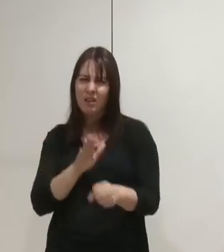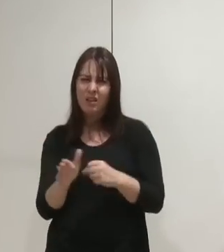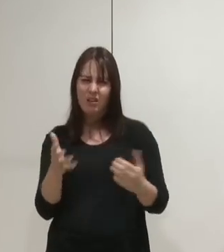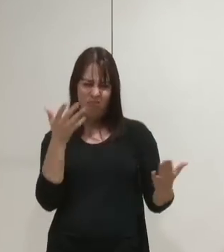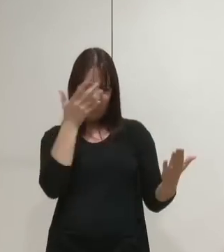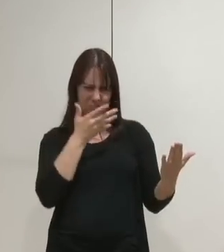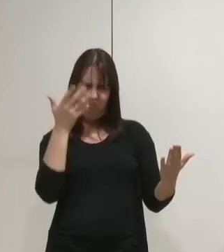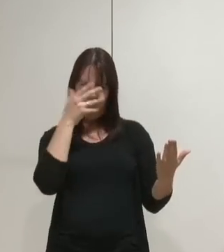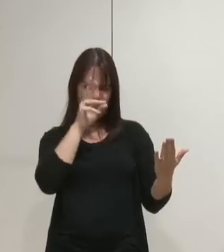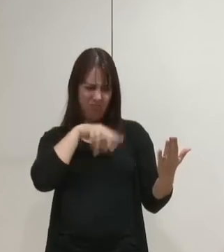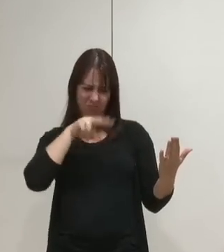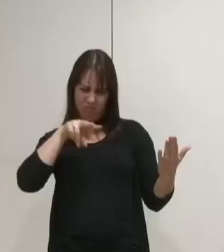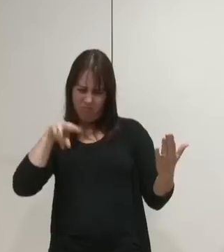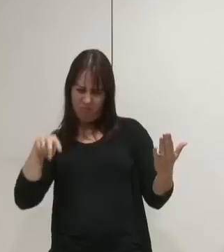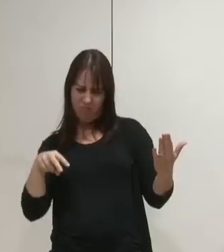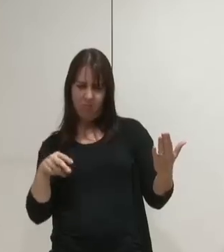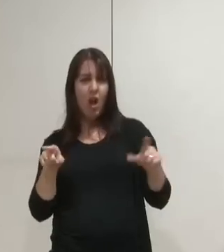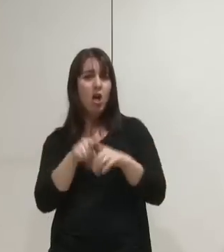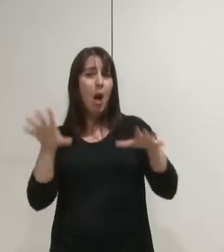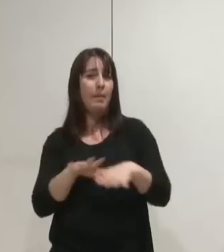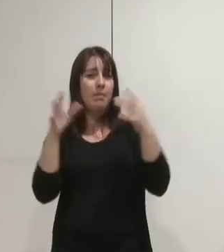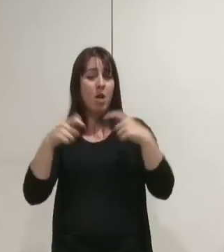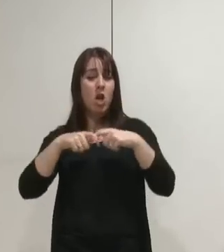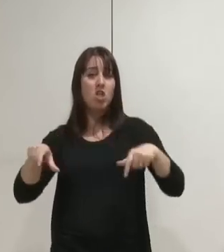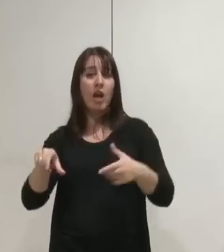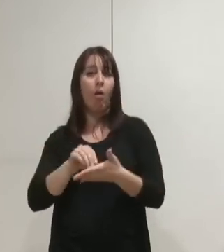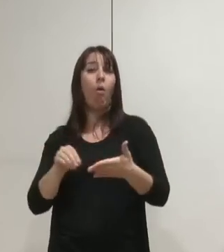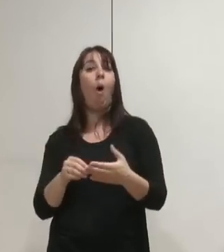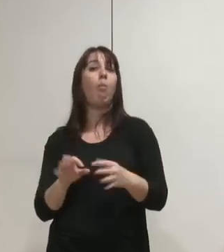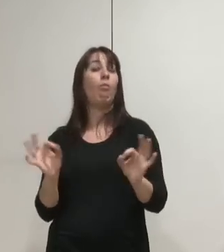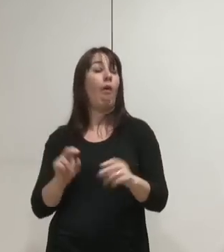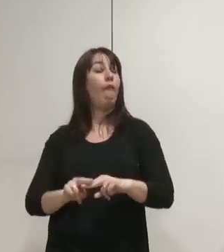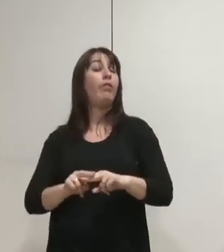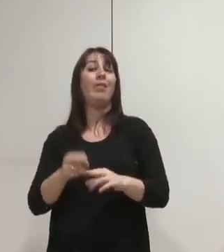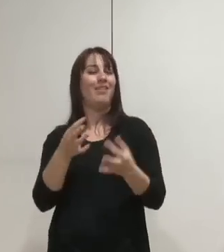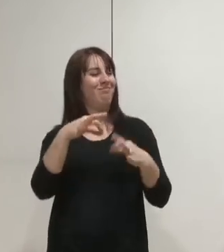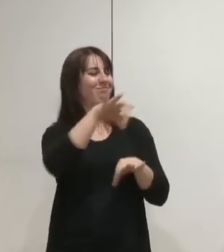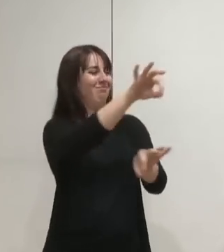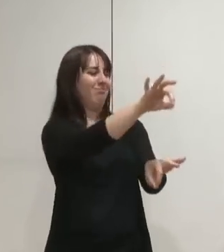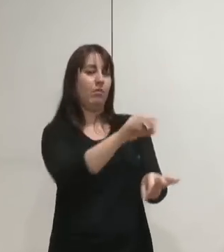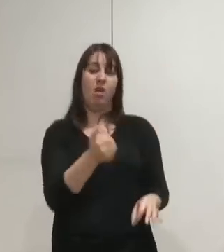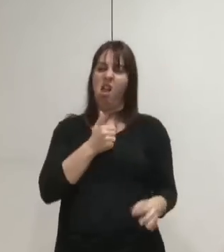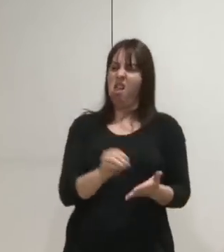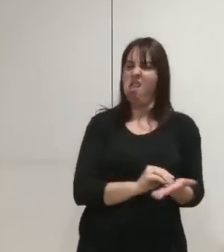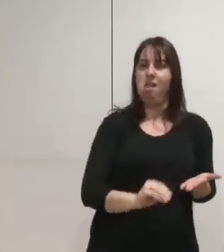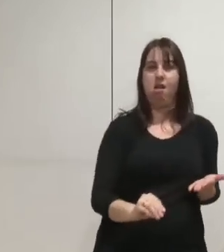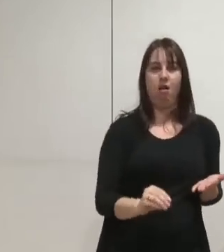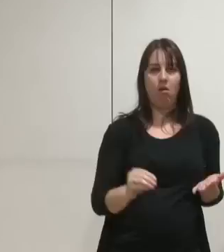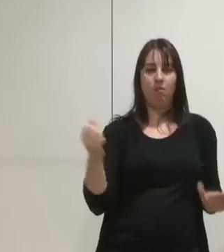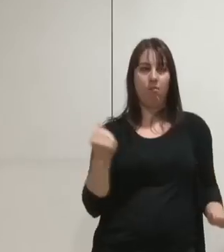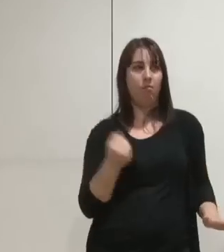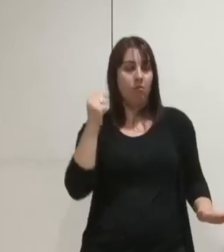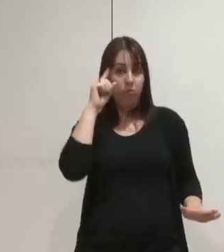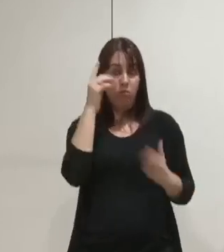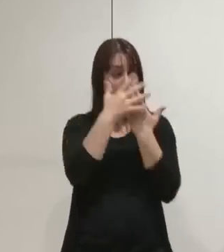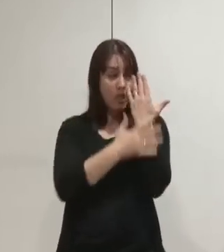demander de vous donner un chèque en blanc puisque les conditions du cahier des charges